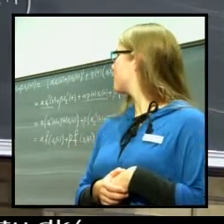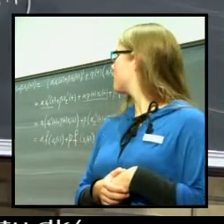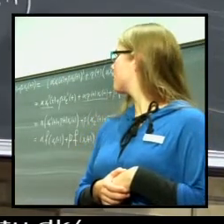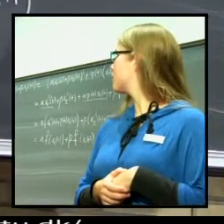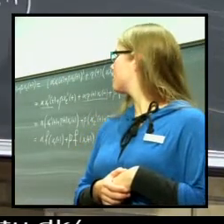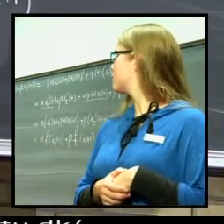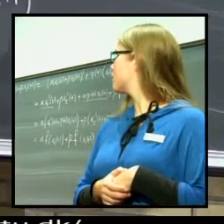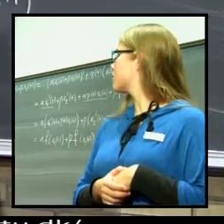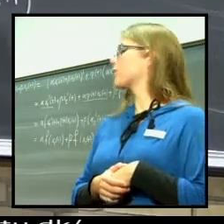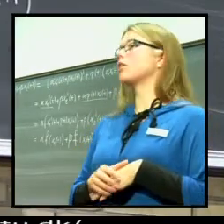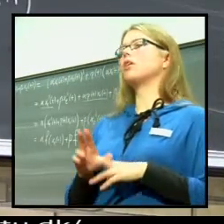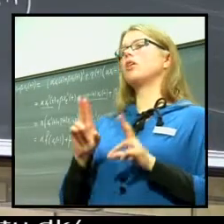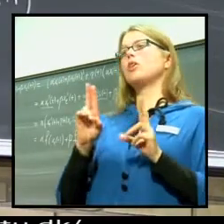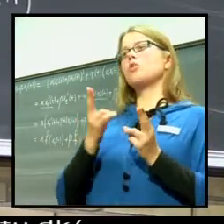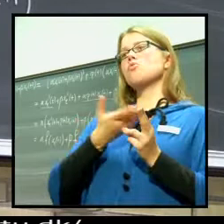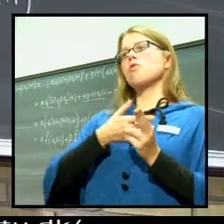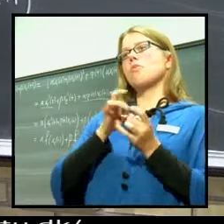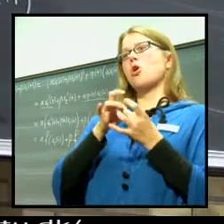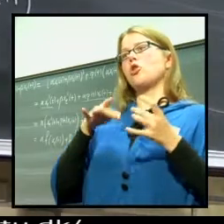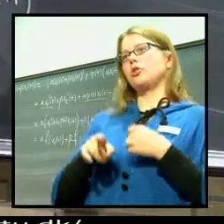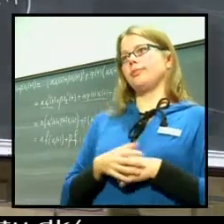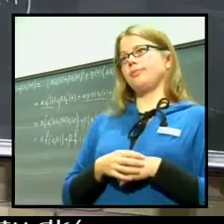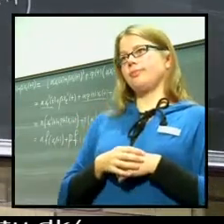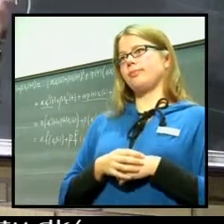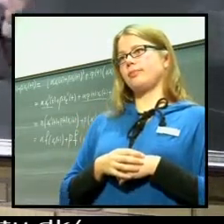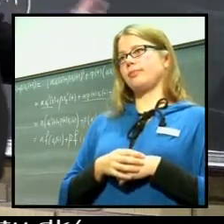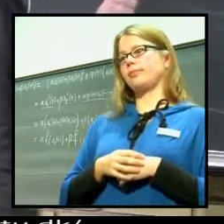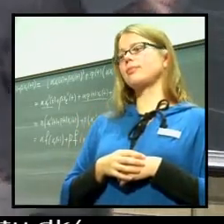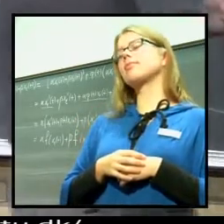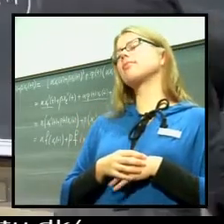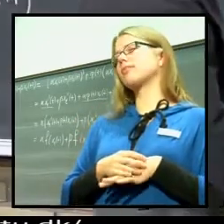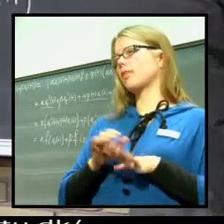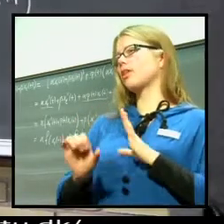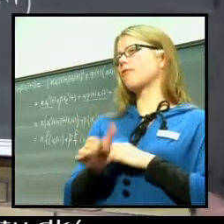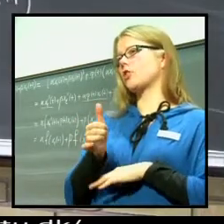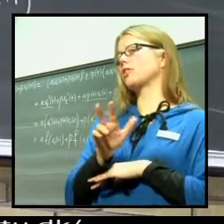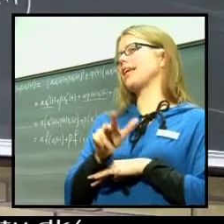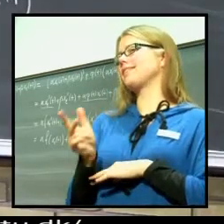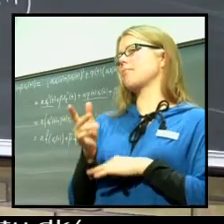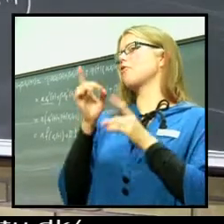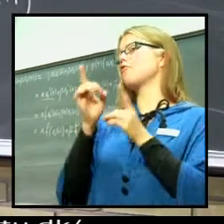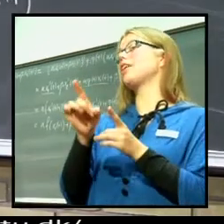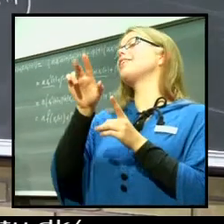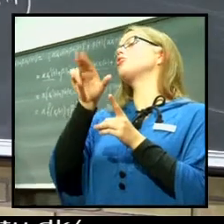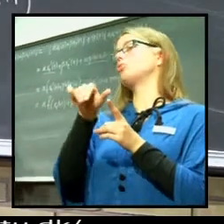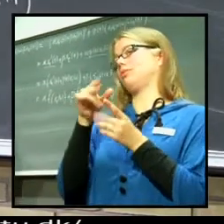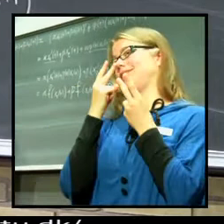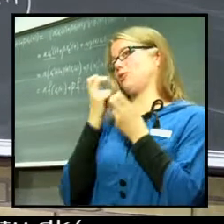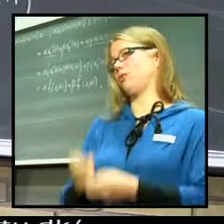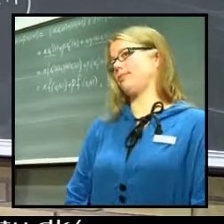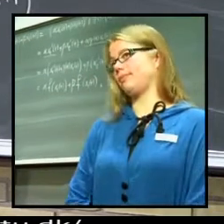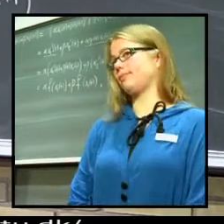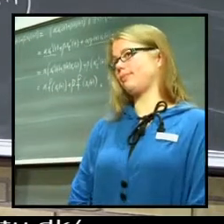Nu vil vi prøve at løse den, men lad os lige prøve at lave et eksempel på, hvordan sådan en kunne se ud.